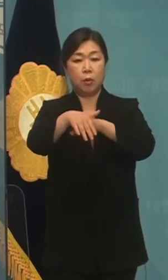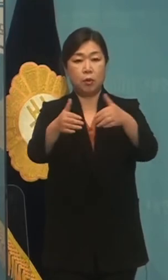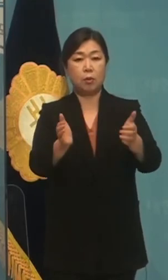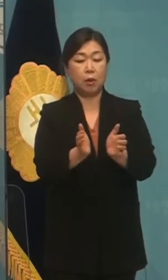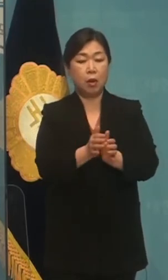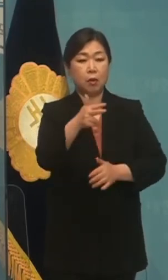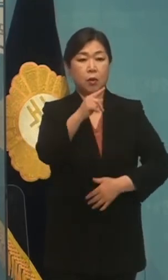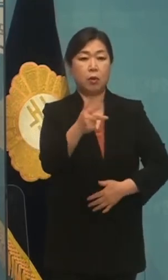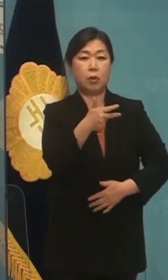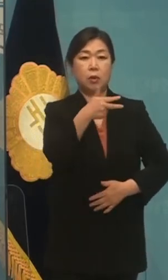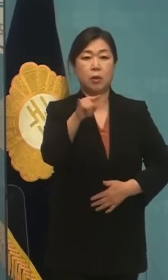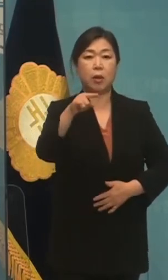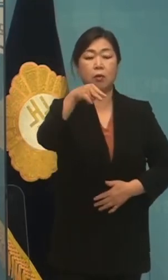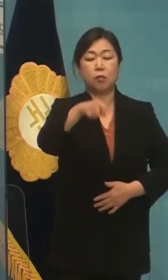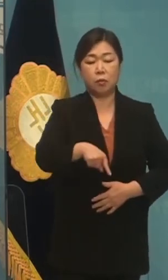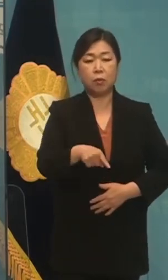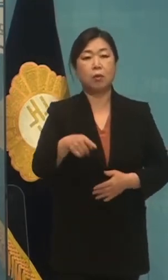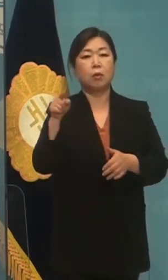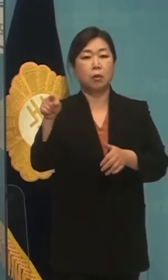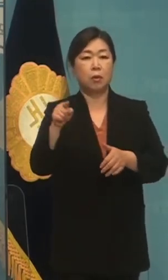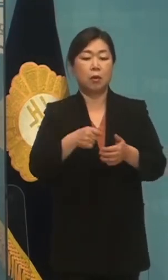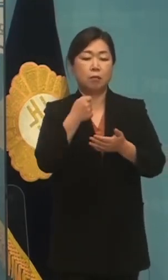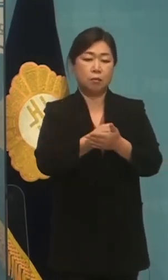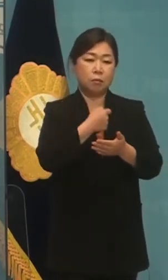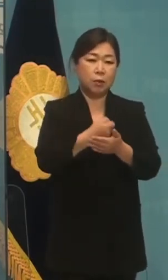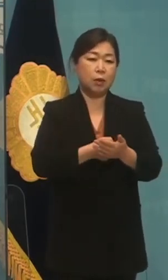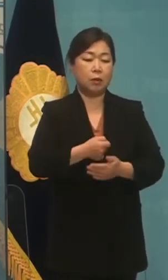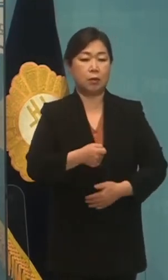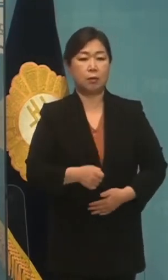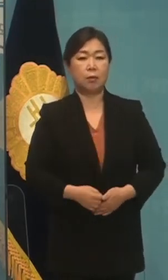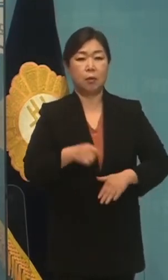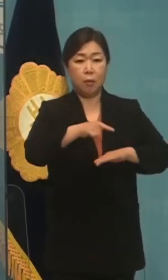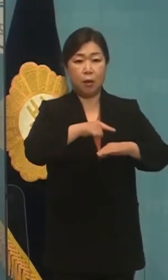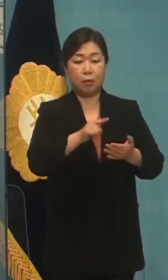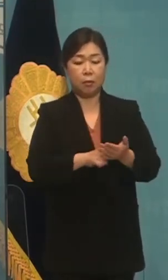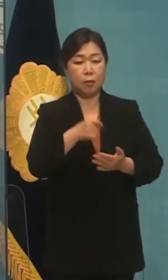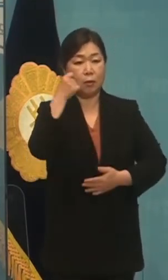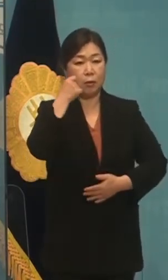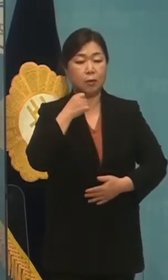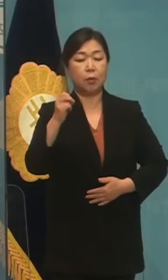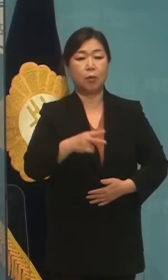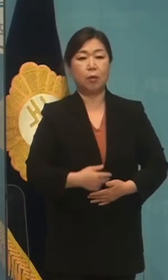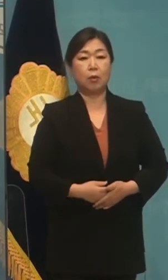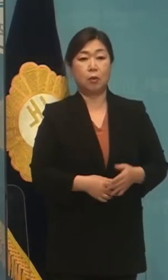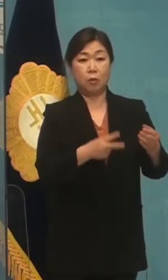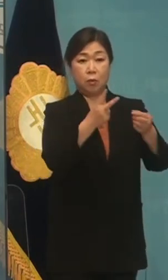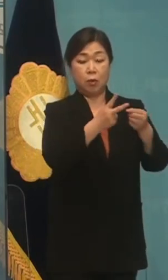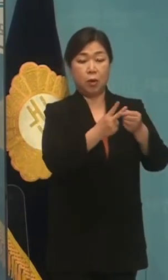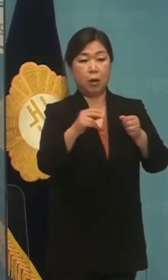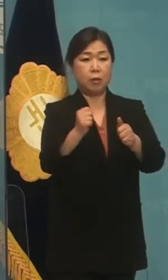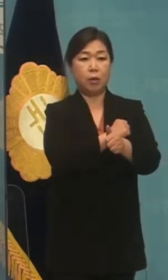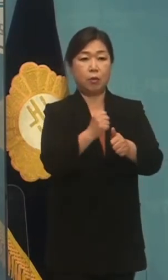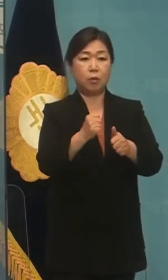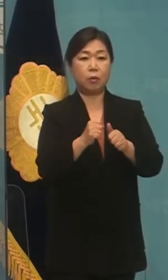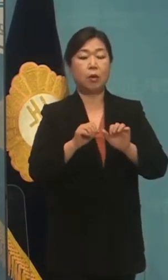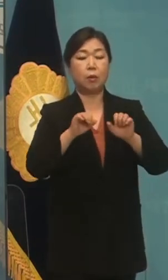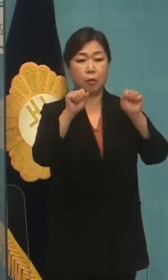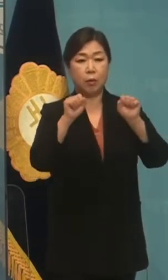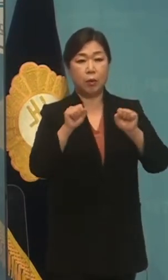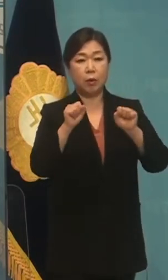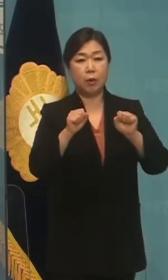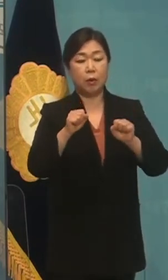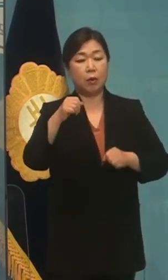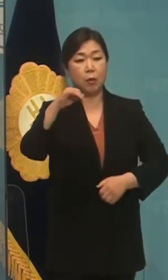신당 전재수 의원 유감을 넘어 슬픔을 느껴. 그리고 두 번째, 혼인이라는 체육계 폭력,